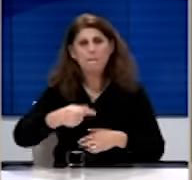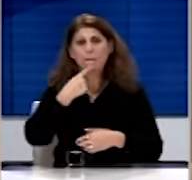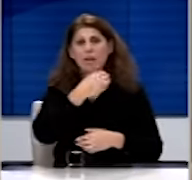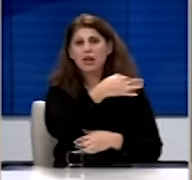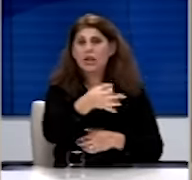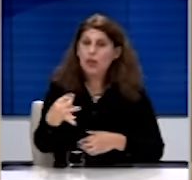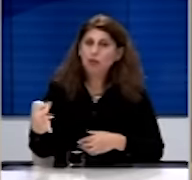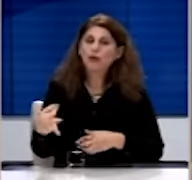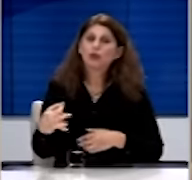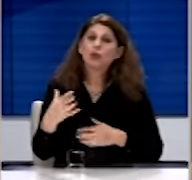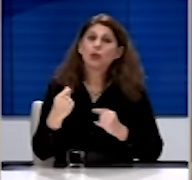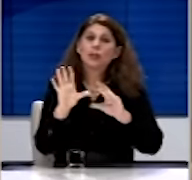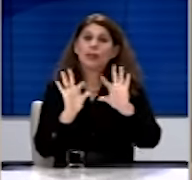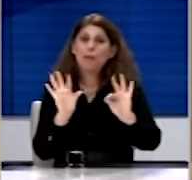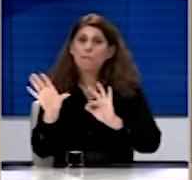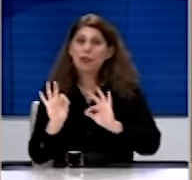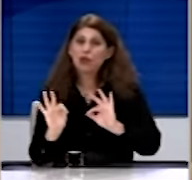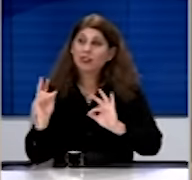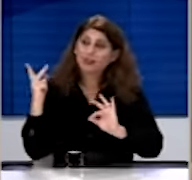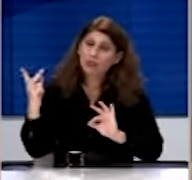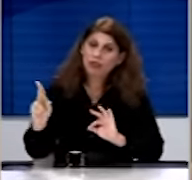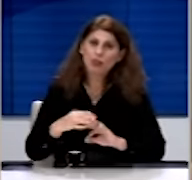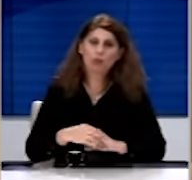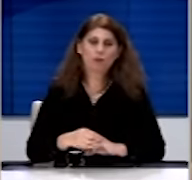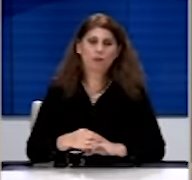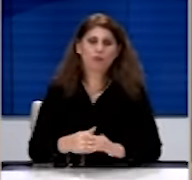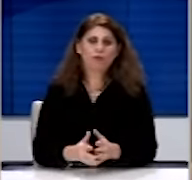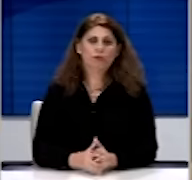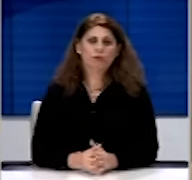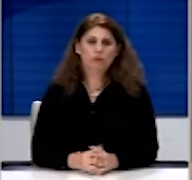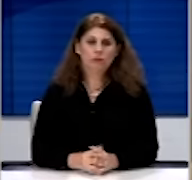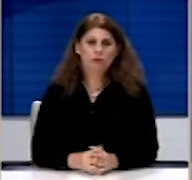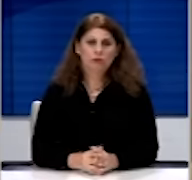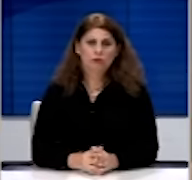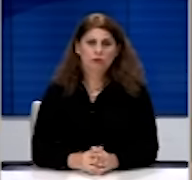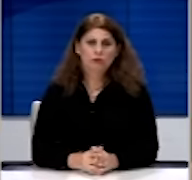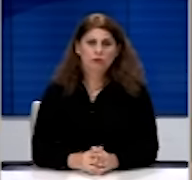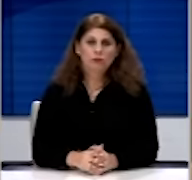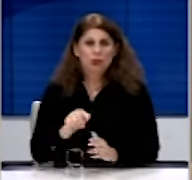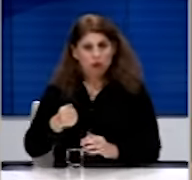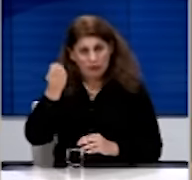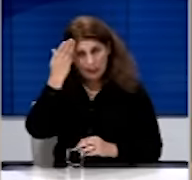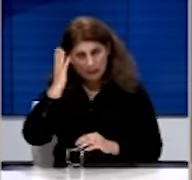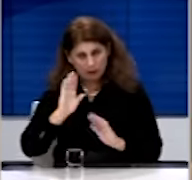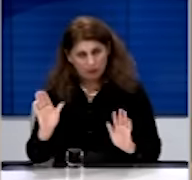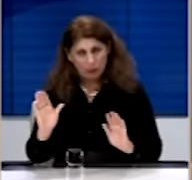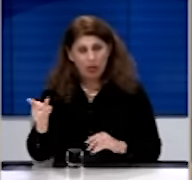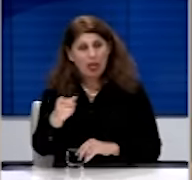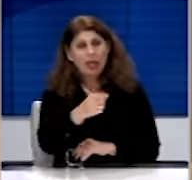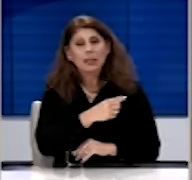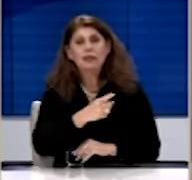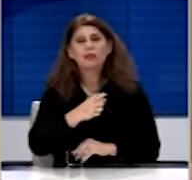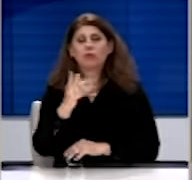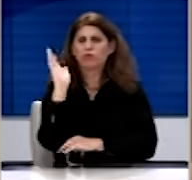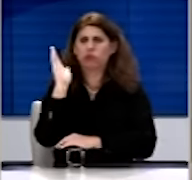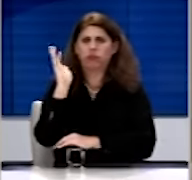πάνω ότι η επιλογή ήταν δική του. Πάμε παρακάτω στα τις ακρίβειες. Εσείς δεν αγορεύατε